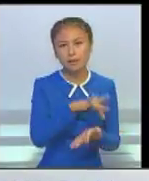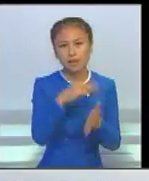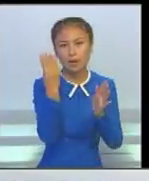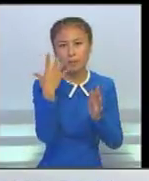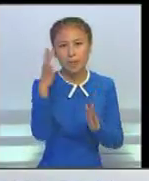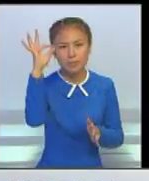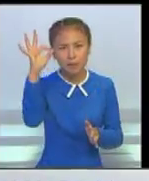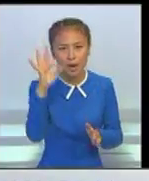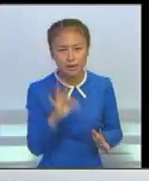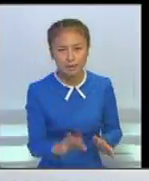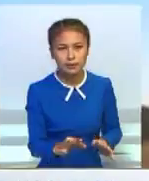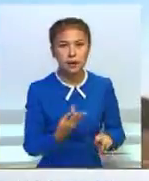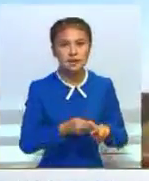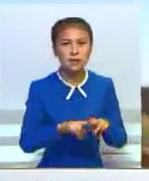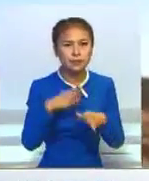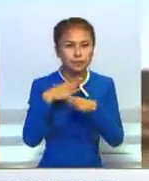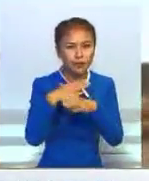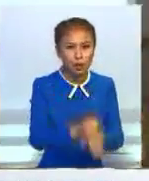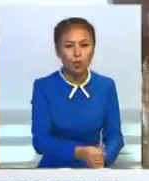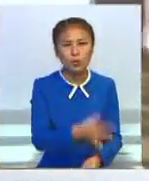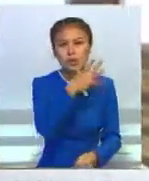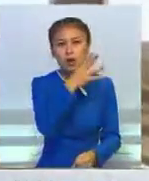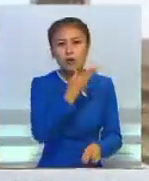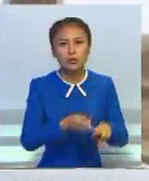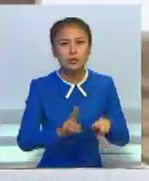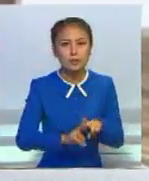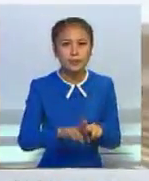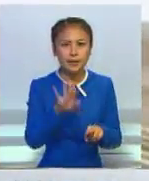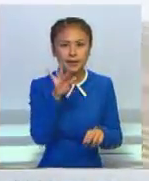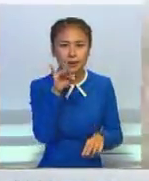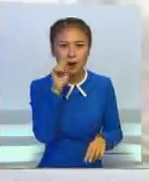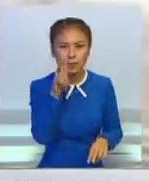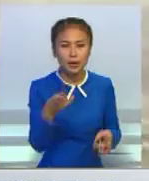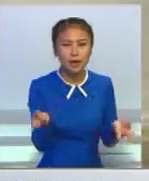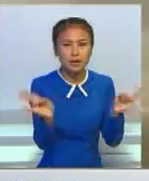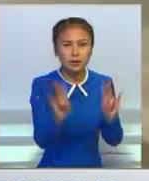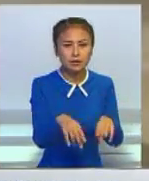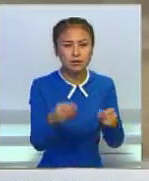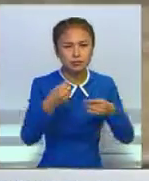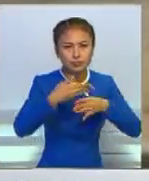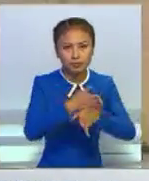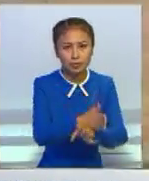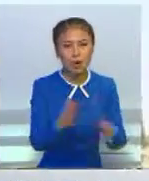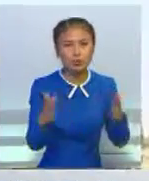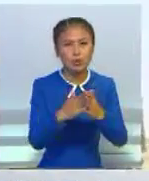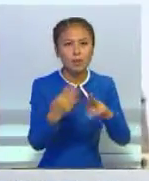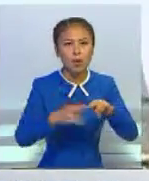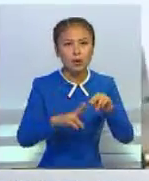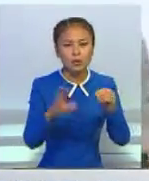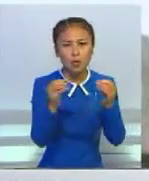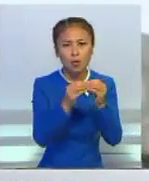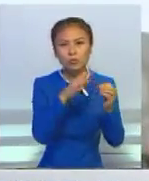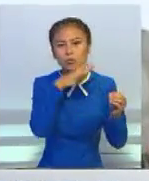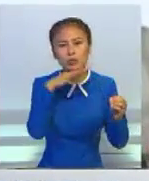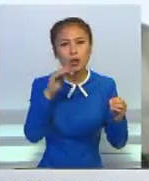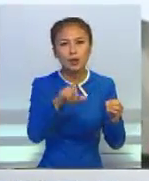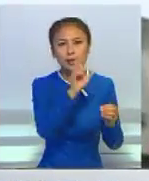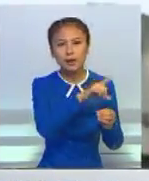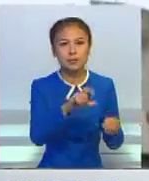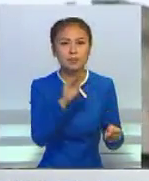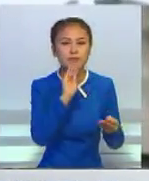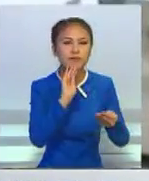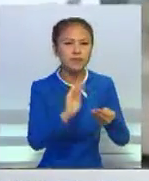қаланың 45% содырлардан азат етіп өз қарауына алды. Қирап қалған қалада әлі күнге дейін 10 мыңдаған адам